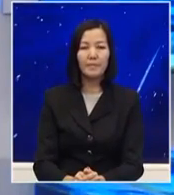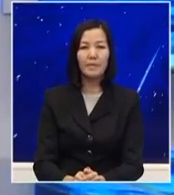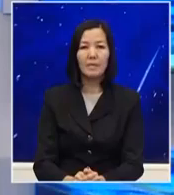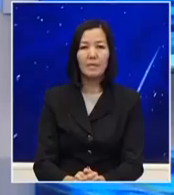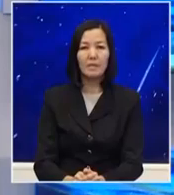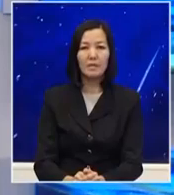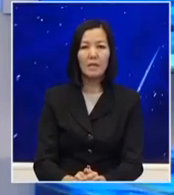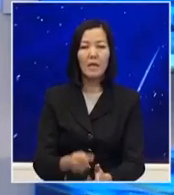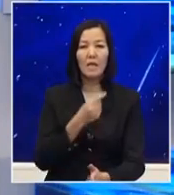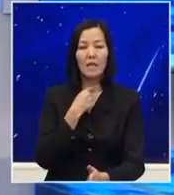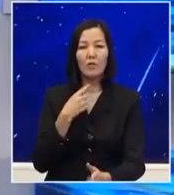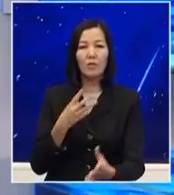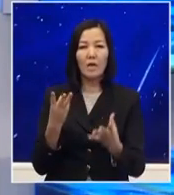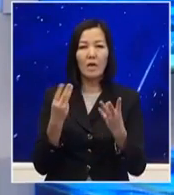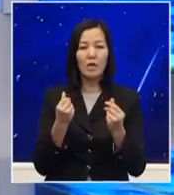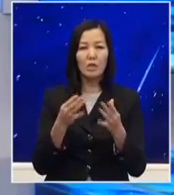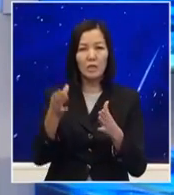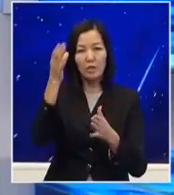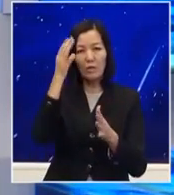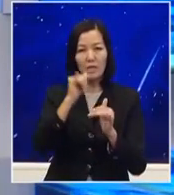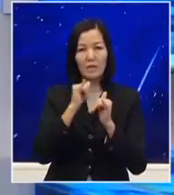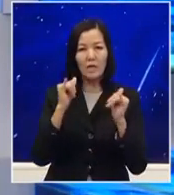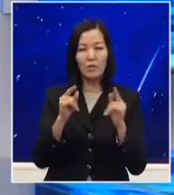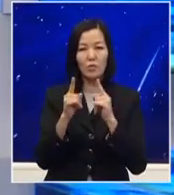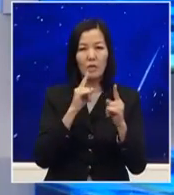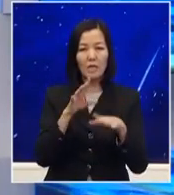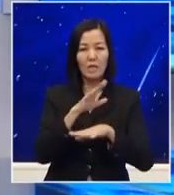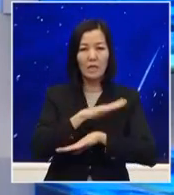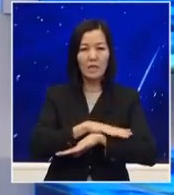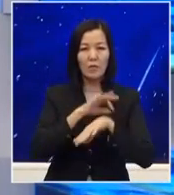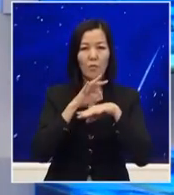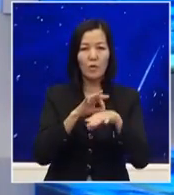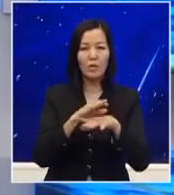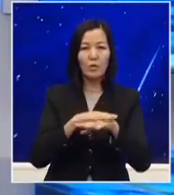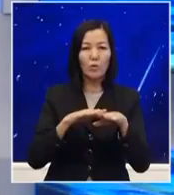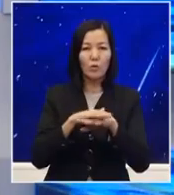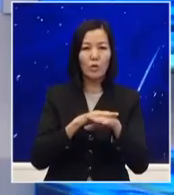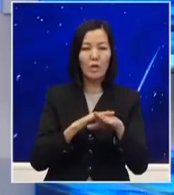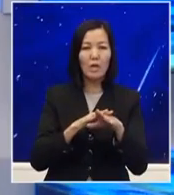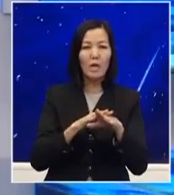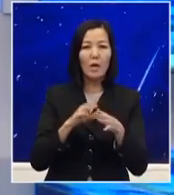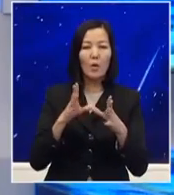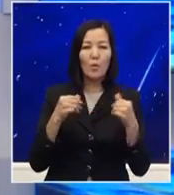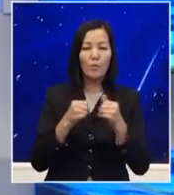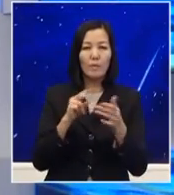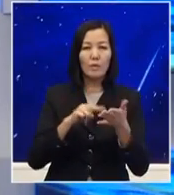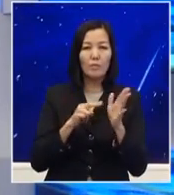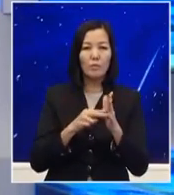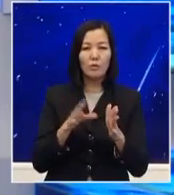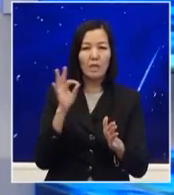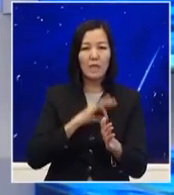Теңге тиыннан құралады. Талдықорғанда қаржылық сауаттылықты арттыру тренинг өтті. Онда тұрғындар отбасылық бюджетті кіріс пен